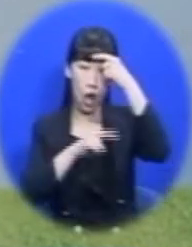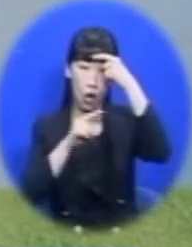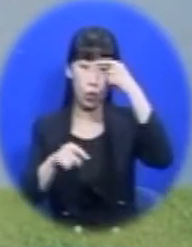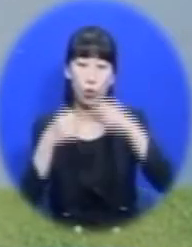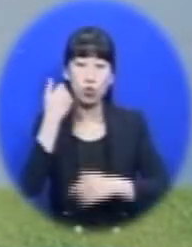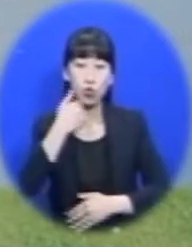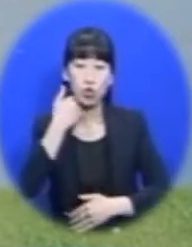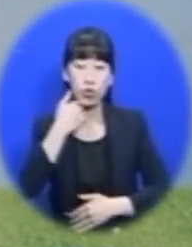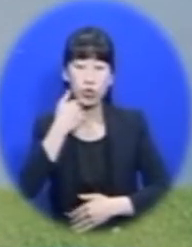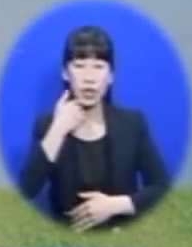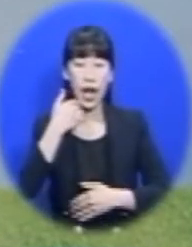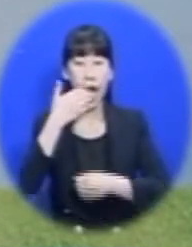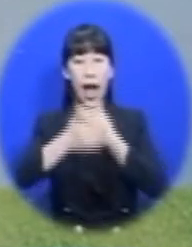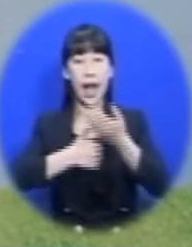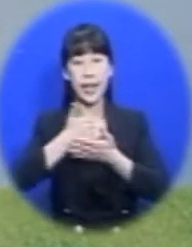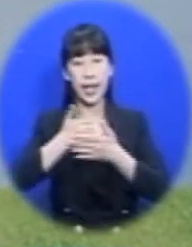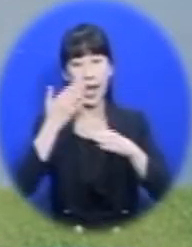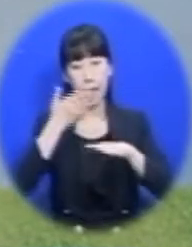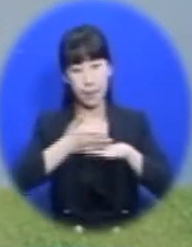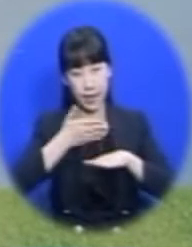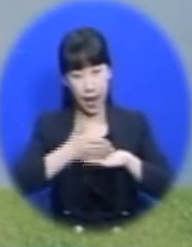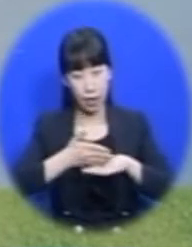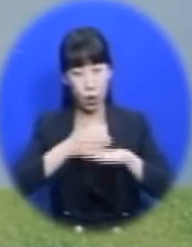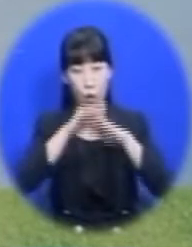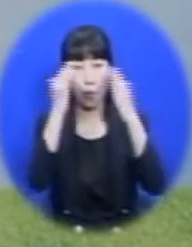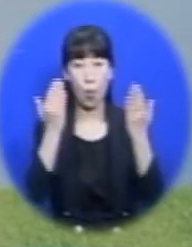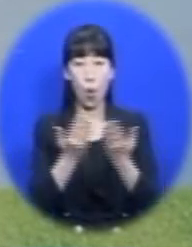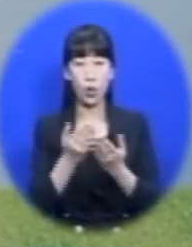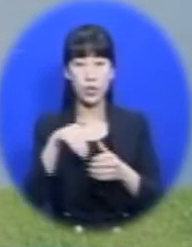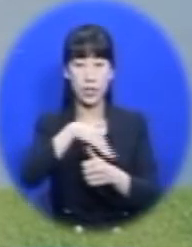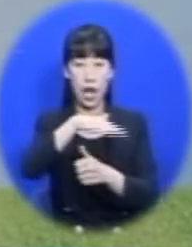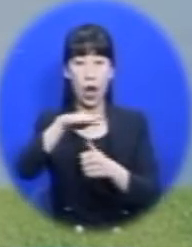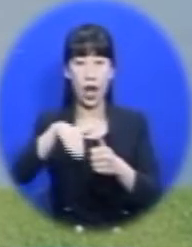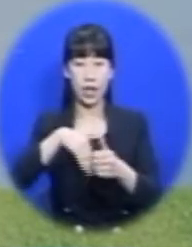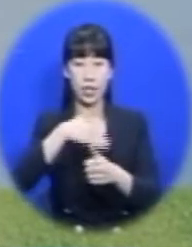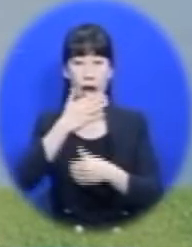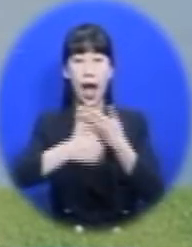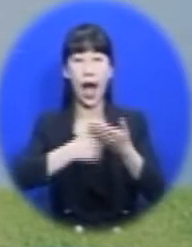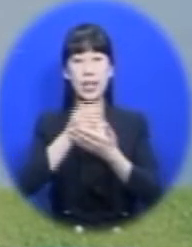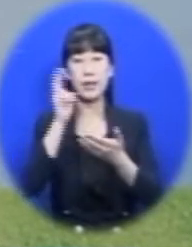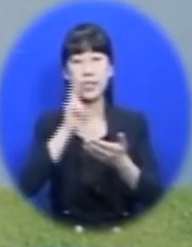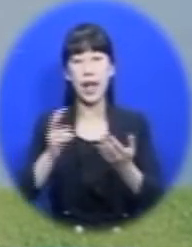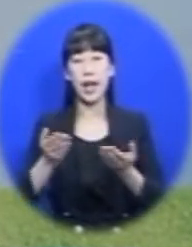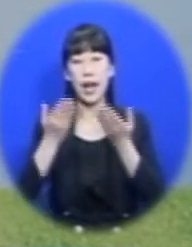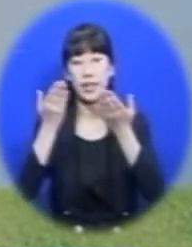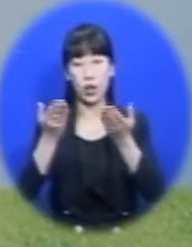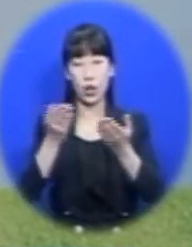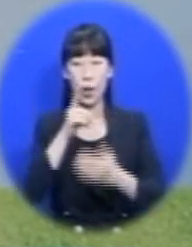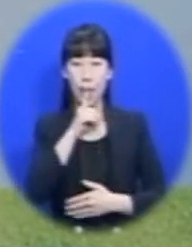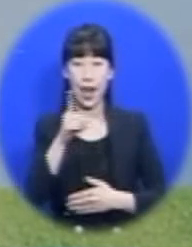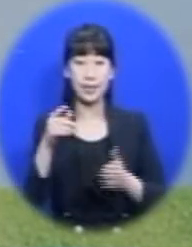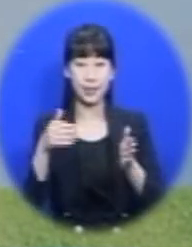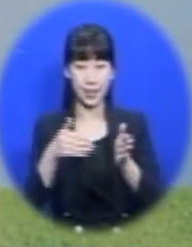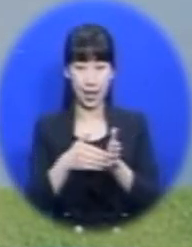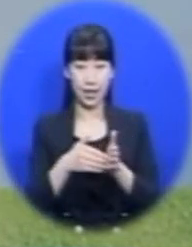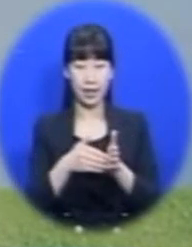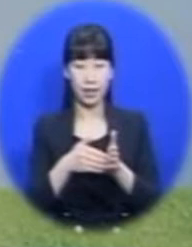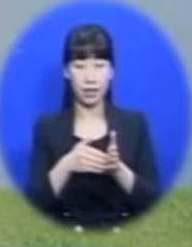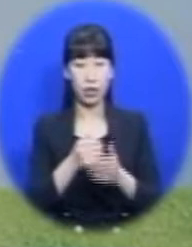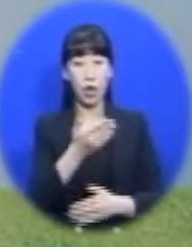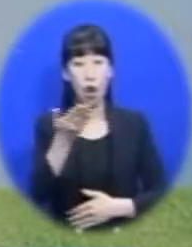하나님께 감사하고 모든 것에서 하나님을 찬양하는 성도다. 그랬습니다. 여러분,